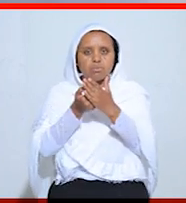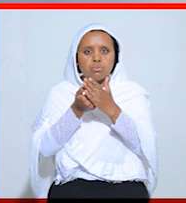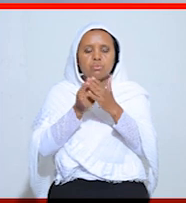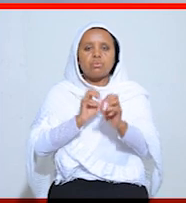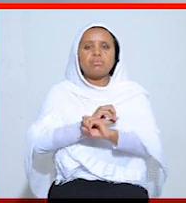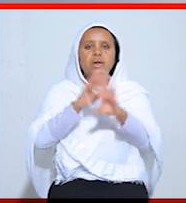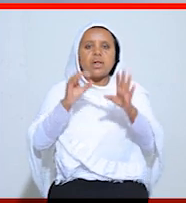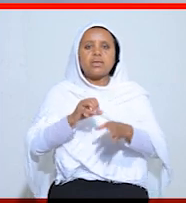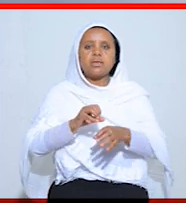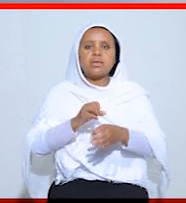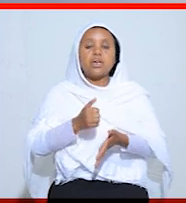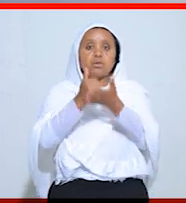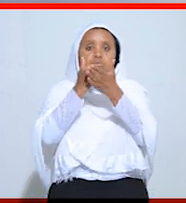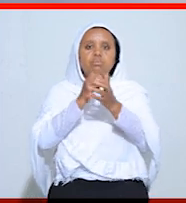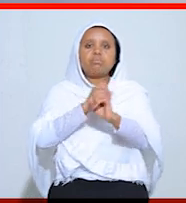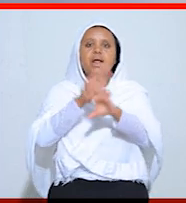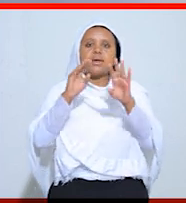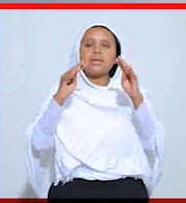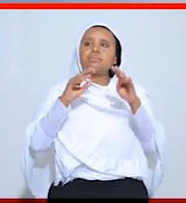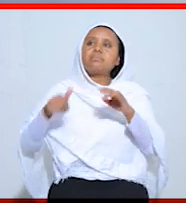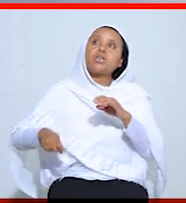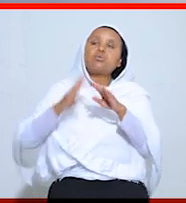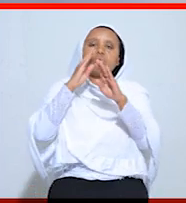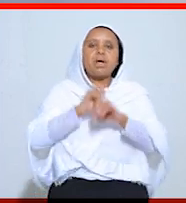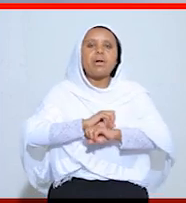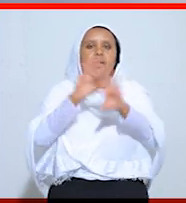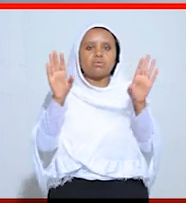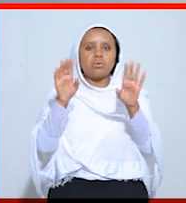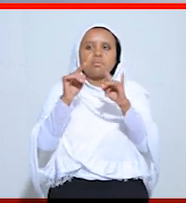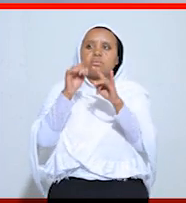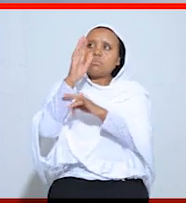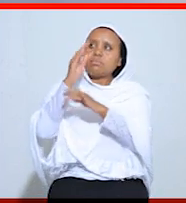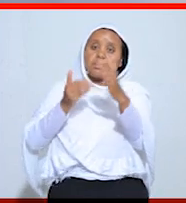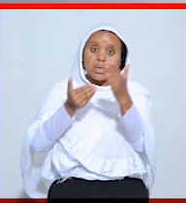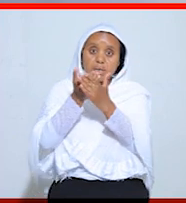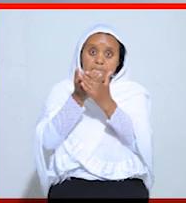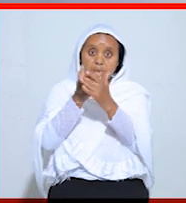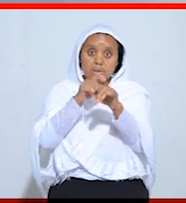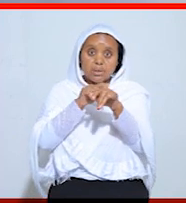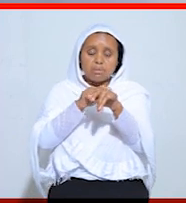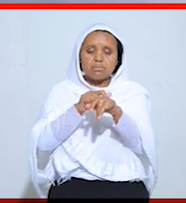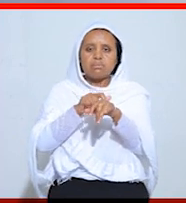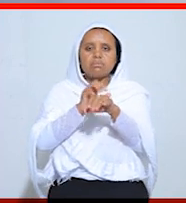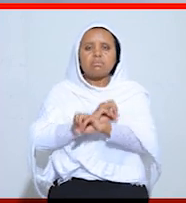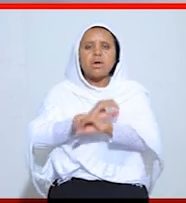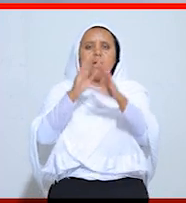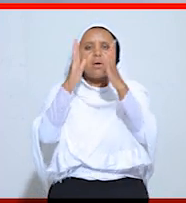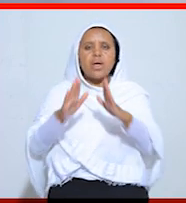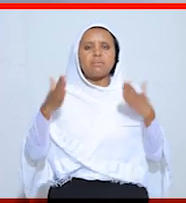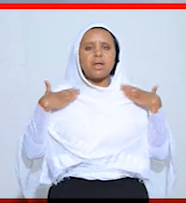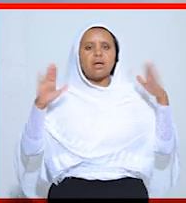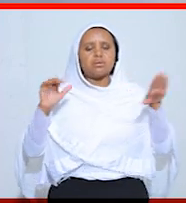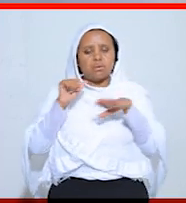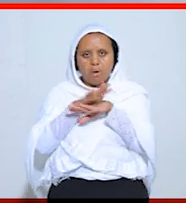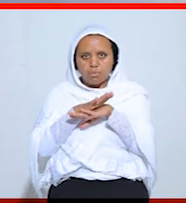ቅረቡ ብርሃነ ረድኤቱን ብርሃነ ምህረቱን ያበራላችኋል። ስለዚህ ወደ እግዚአብሔር በቀረብን ቁጥር